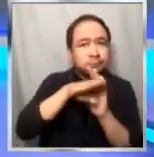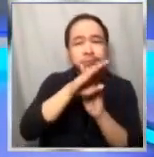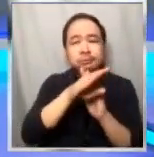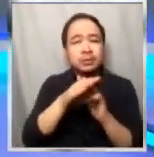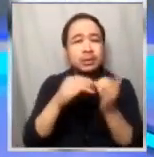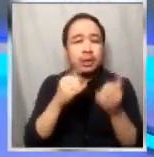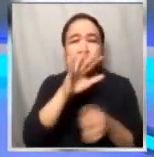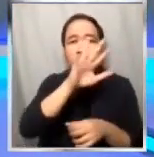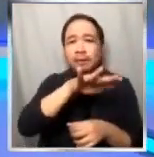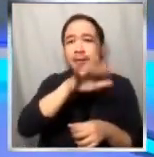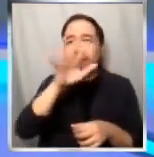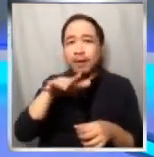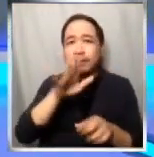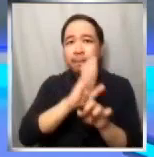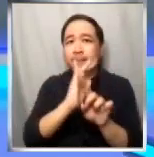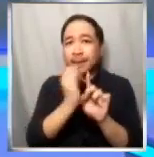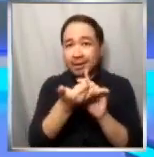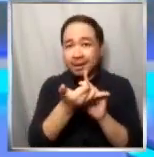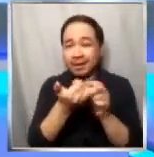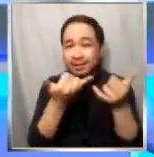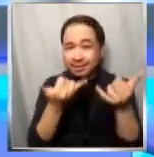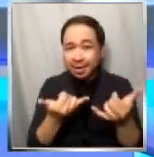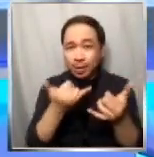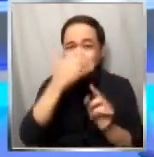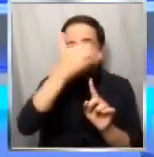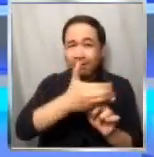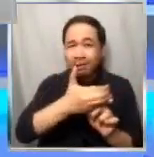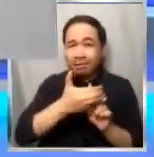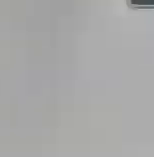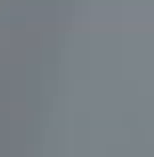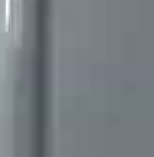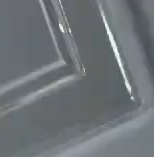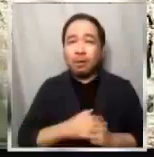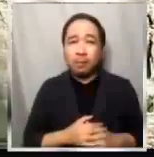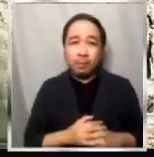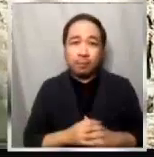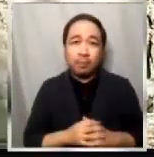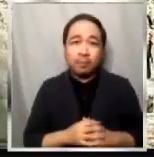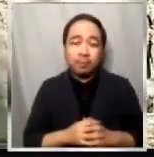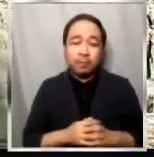na ngayon ang naka-lockdown. Nakatutok si Marisol Abdurrahman.